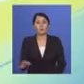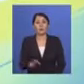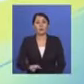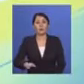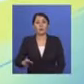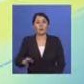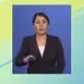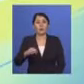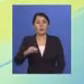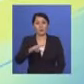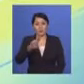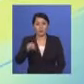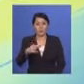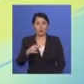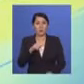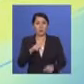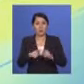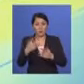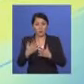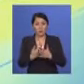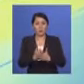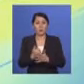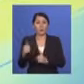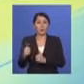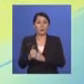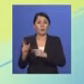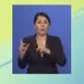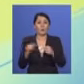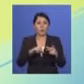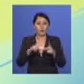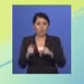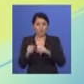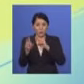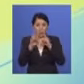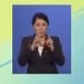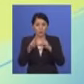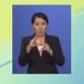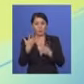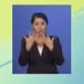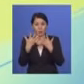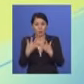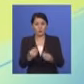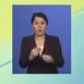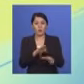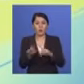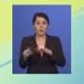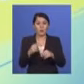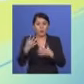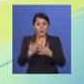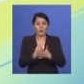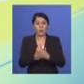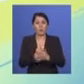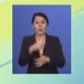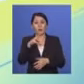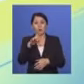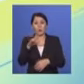Облыстық төтенше жағдайлар департаменті жедел құтқару жасағының көшпелі оқу-жаттығу жиыны өтті. Бес күнге шақталған іс-шара аясында